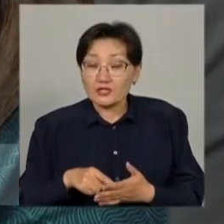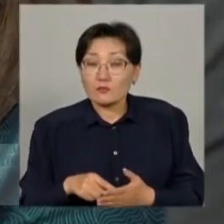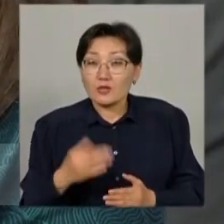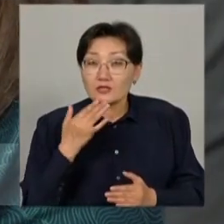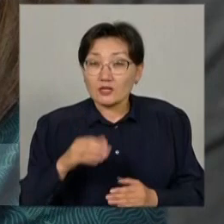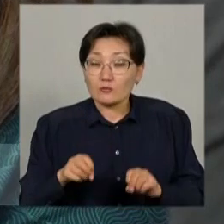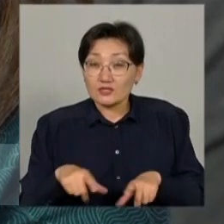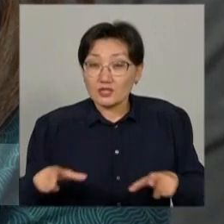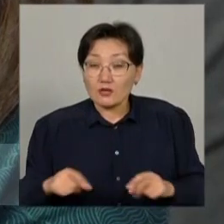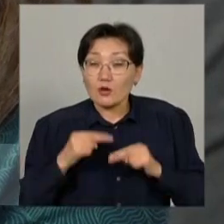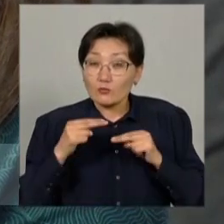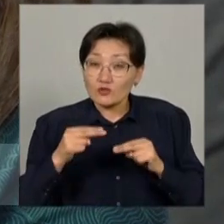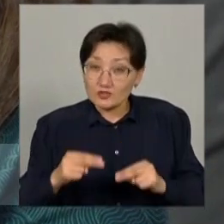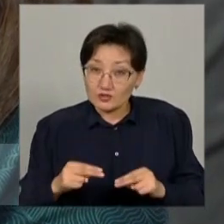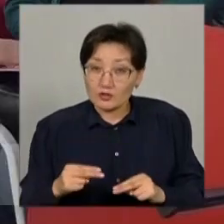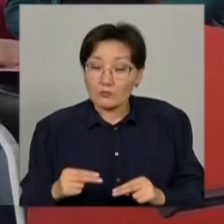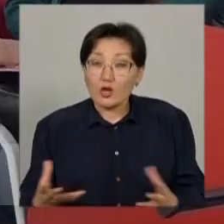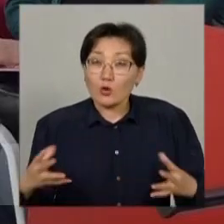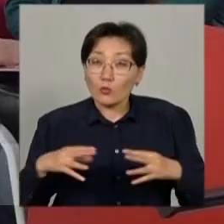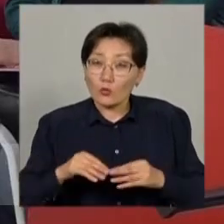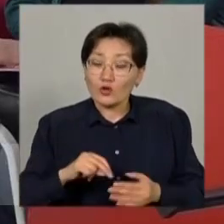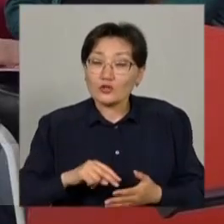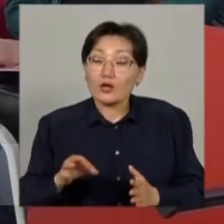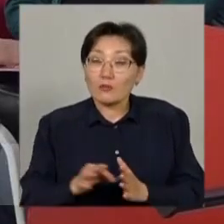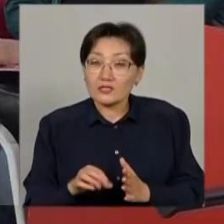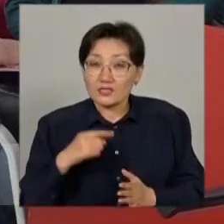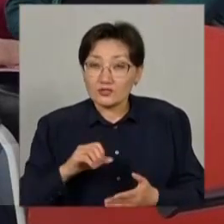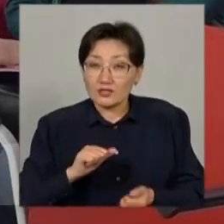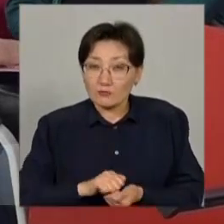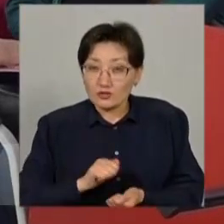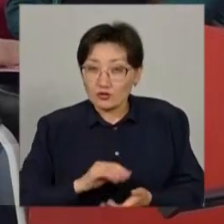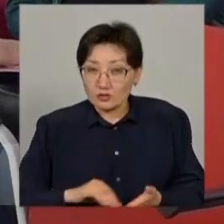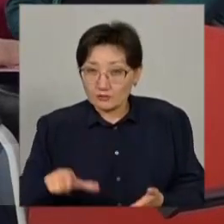шетелдік сарапшылардың назарын аударту ортақ мақсат, дейді шығарушылар.